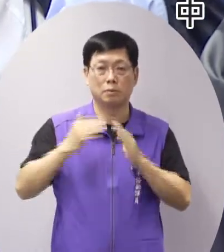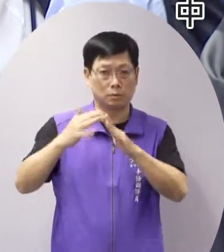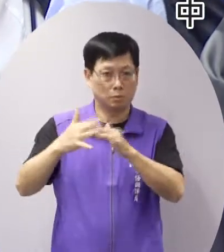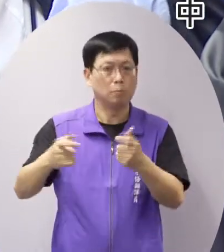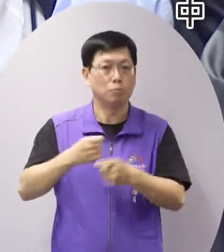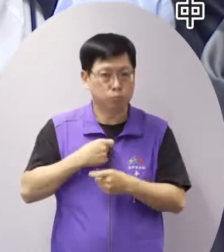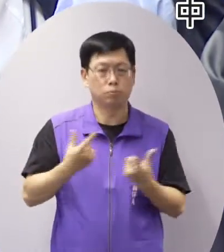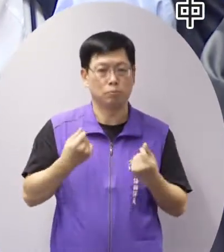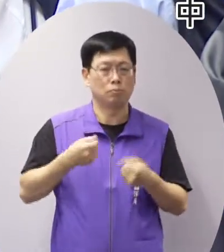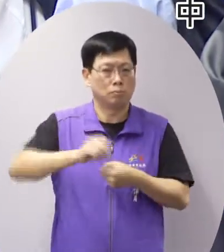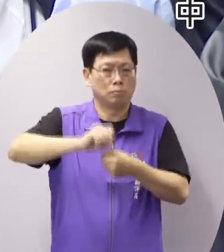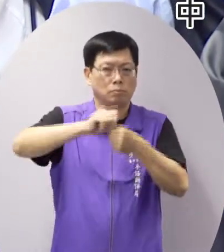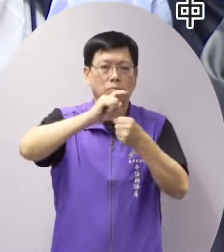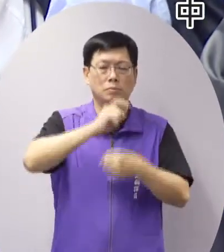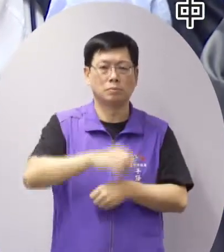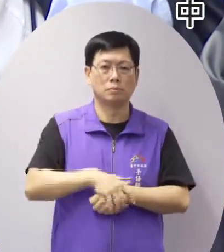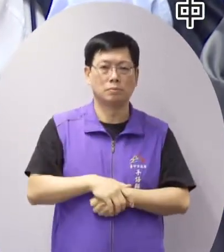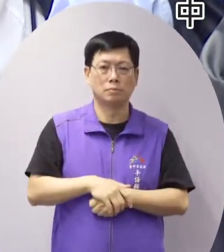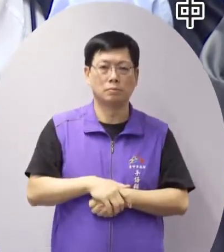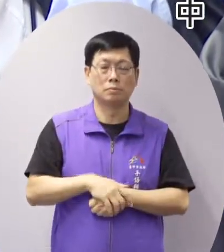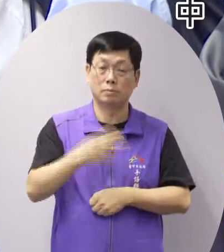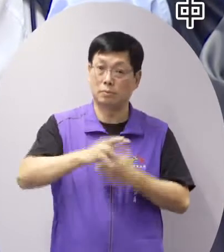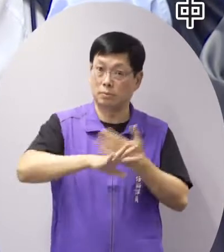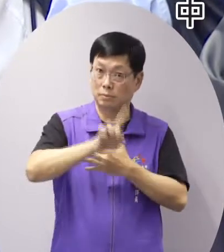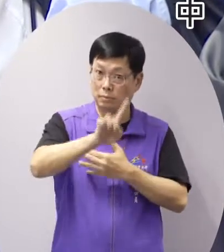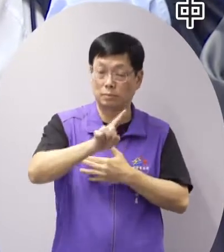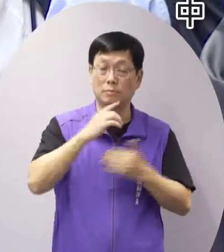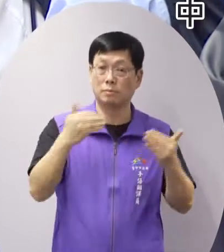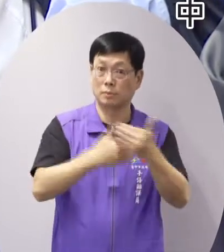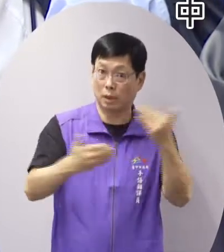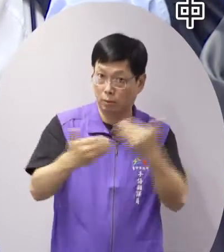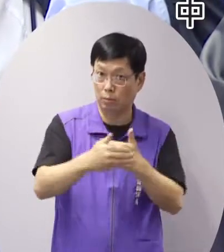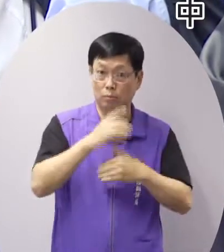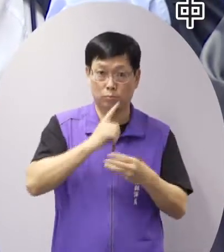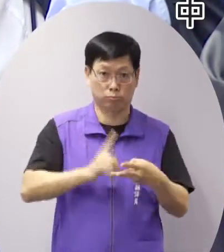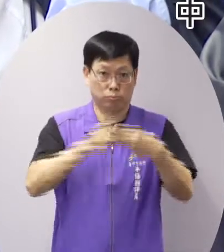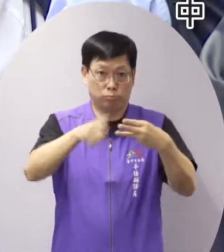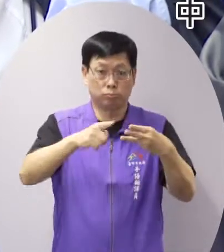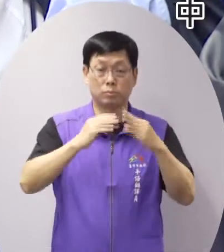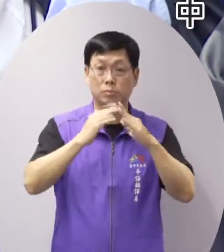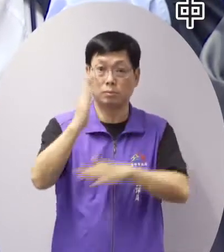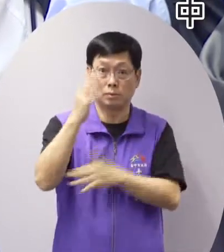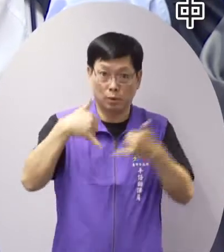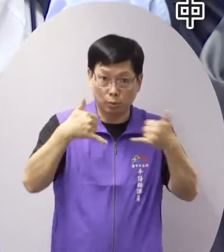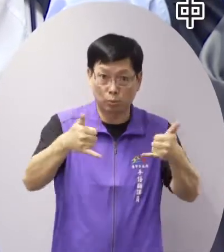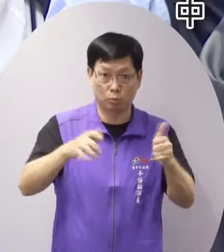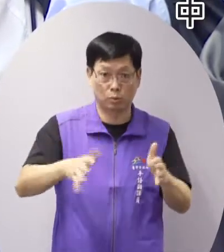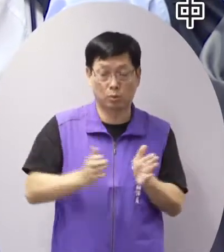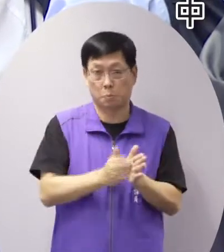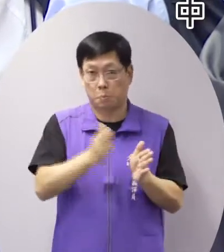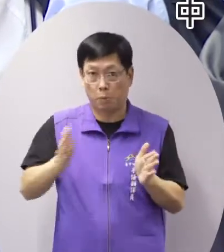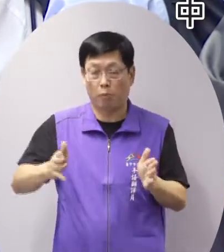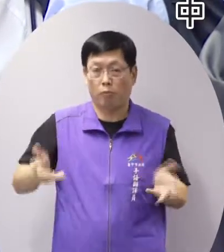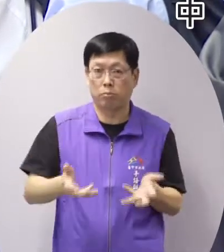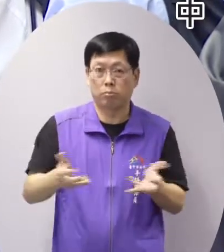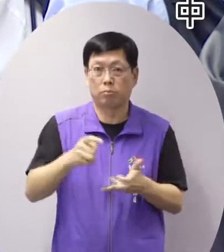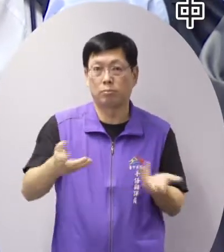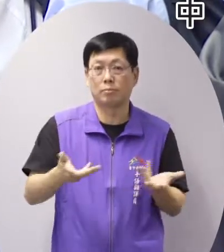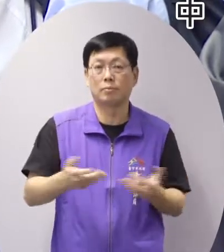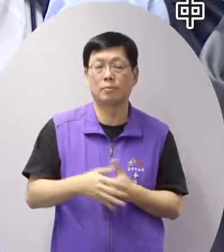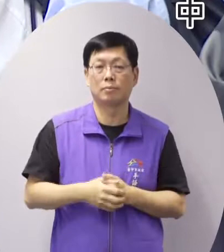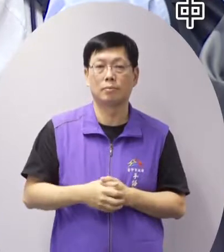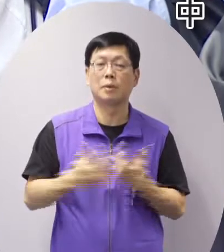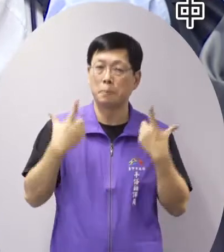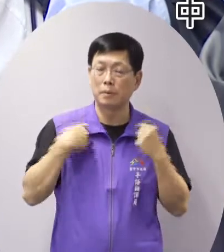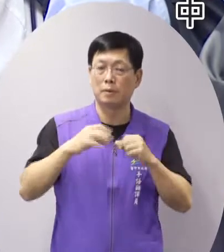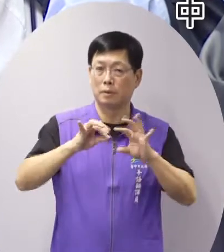所需，我们也追加了一部分经费。那另外一个是交通的大动脉市政路的延伸这个部分因为